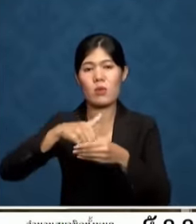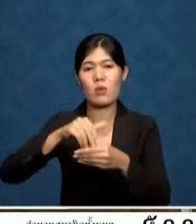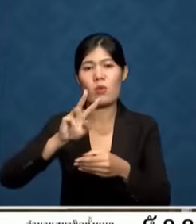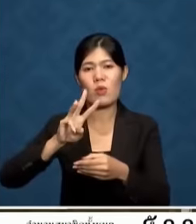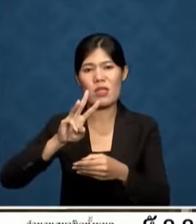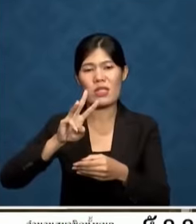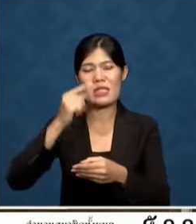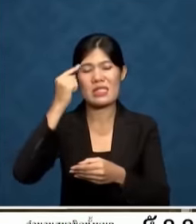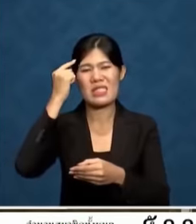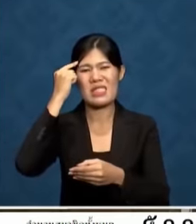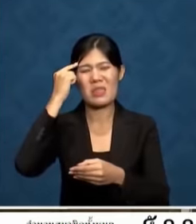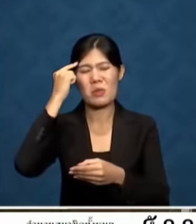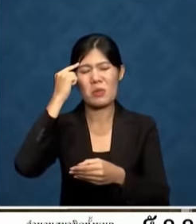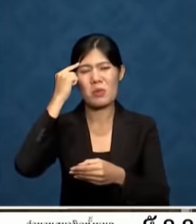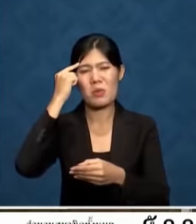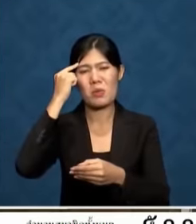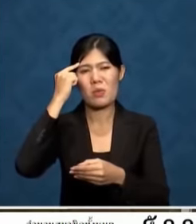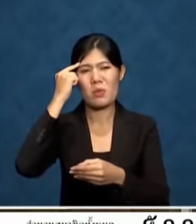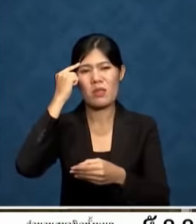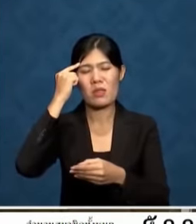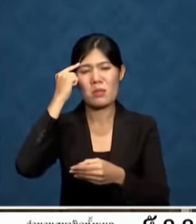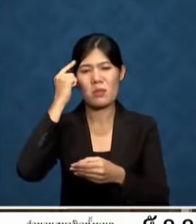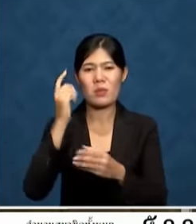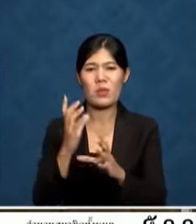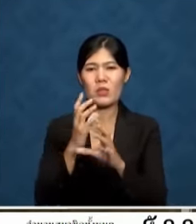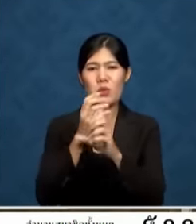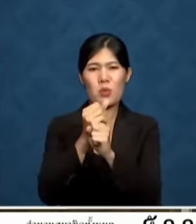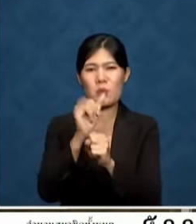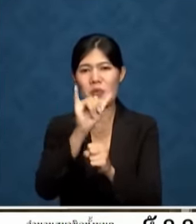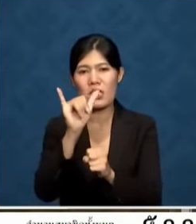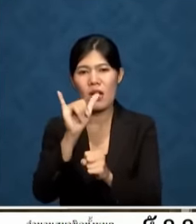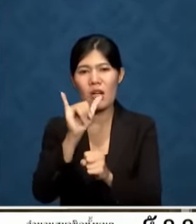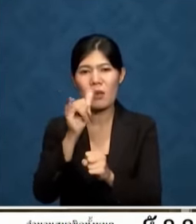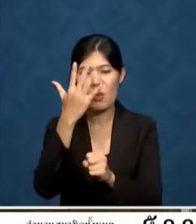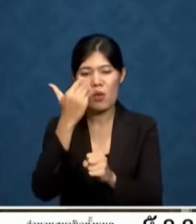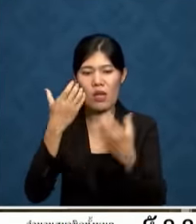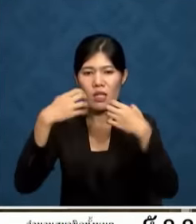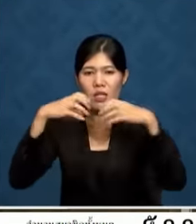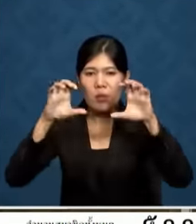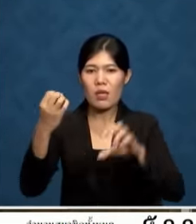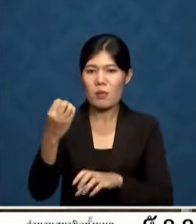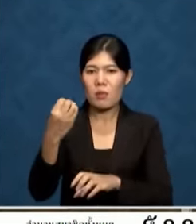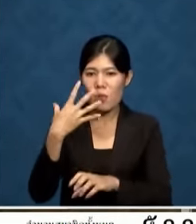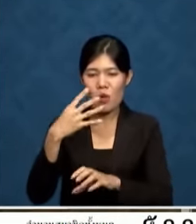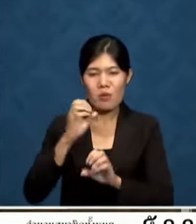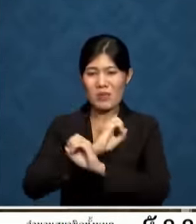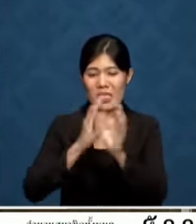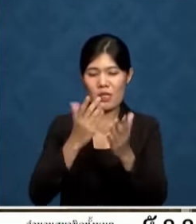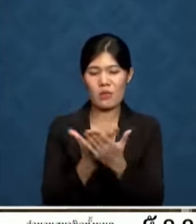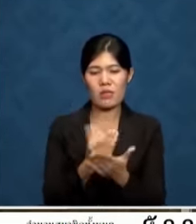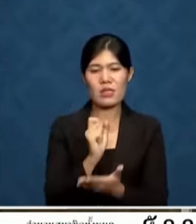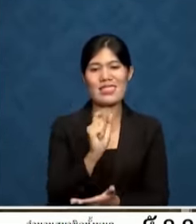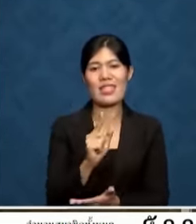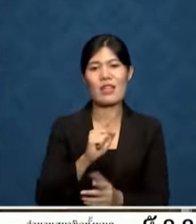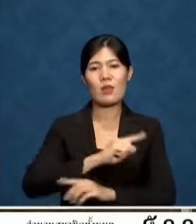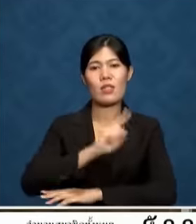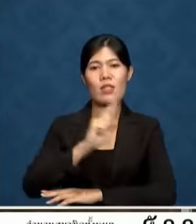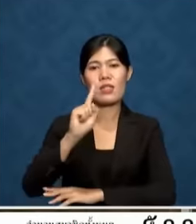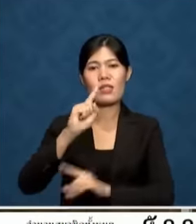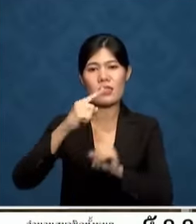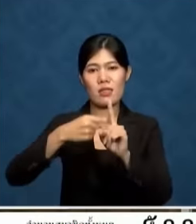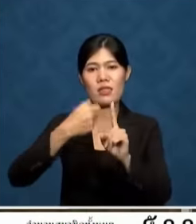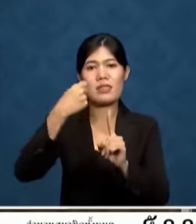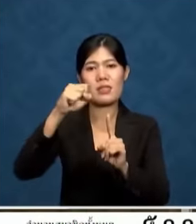แขวนอยู่บนเส้นได้ที่รัฐบาลบอกแจกแน่ 1ตุลาคม 67เป็นต้น